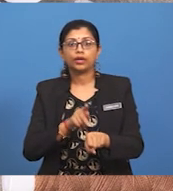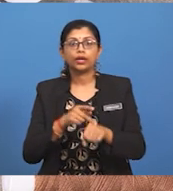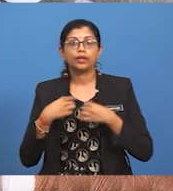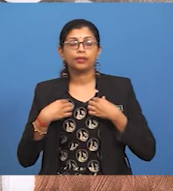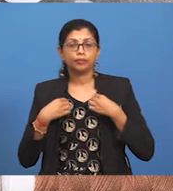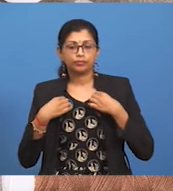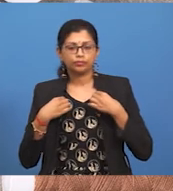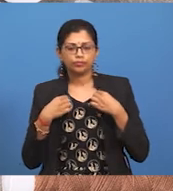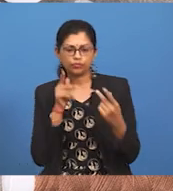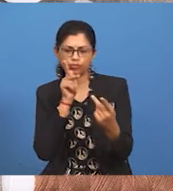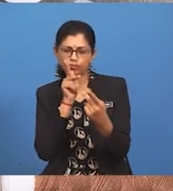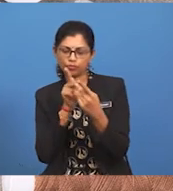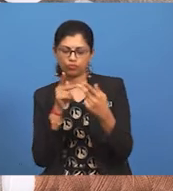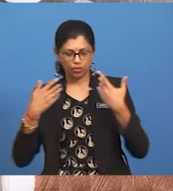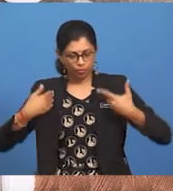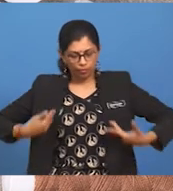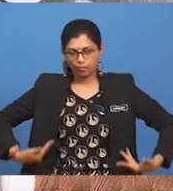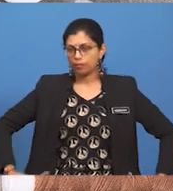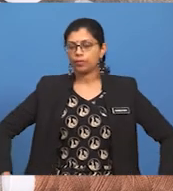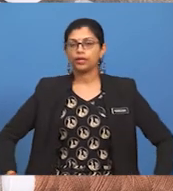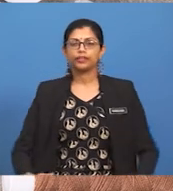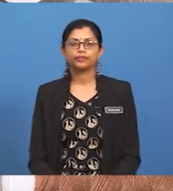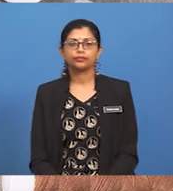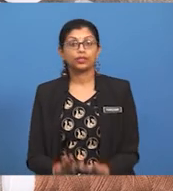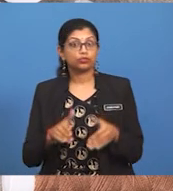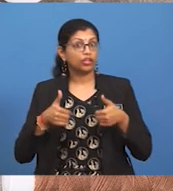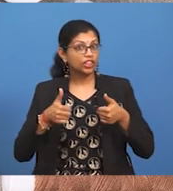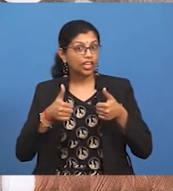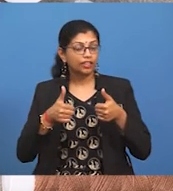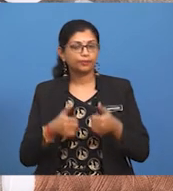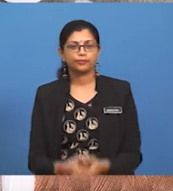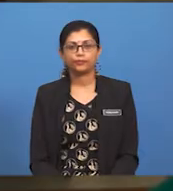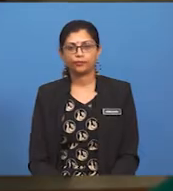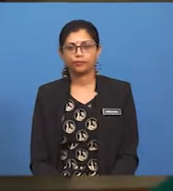pakaian padan dengan badan pelanggan setelah siap nanti.